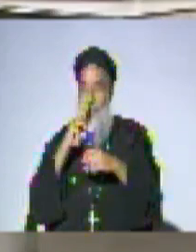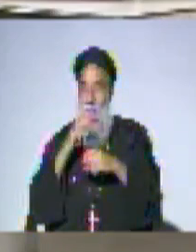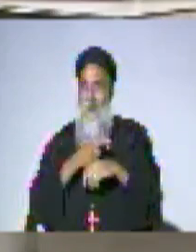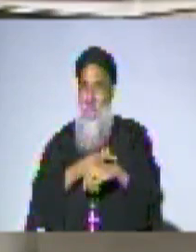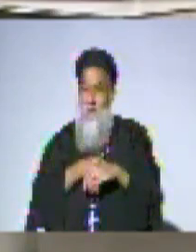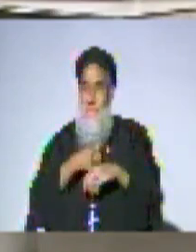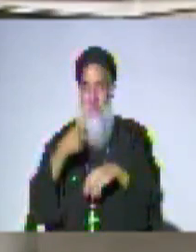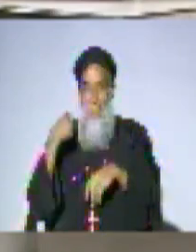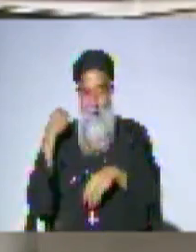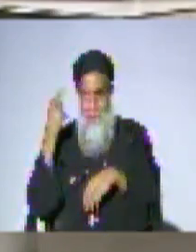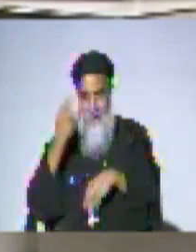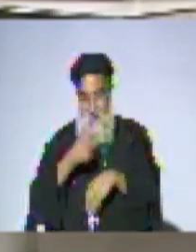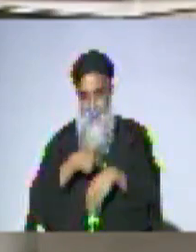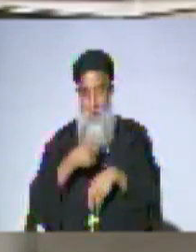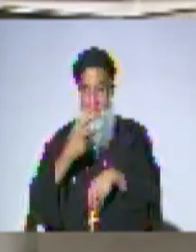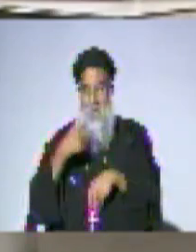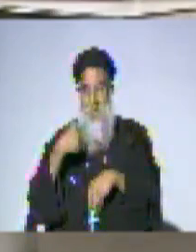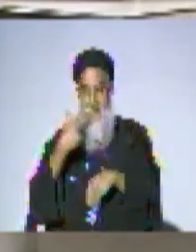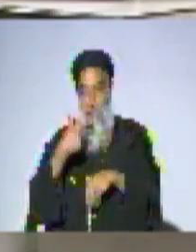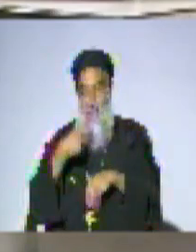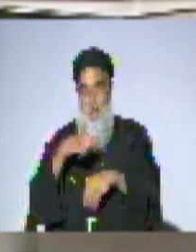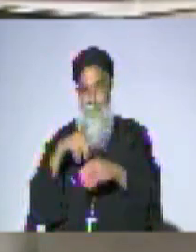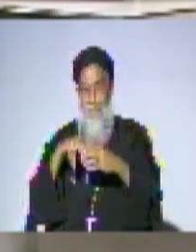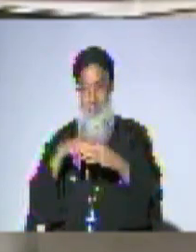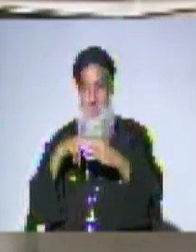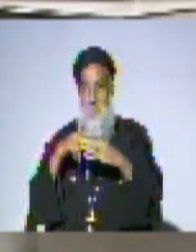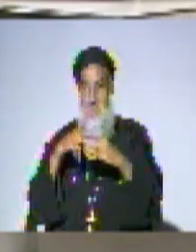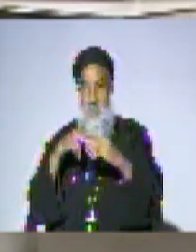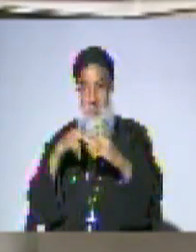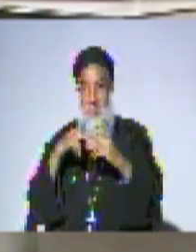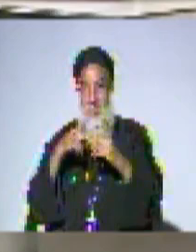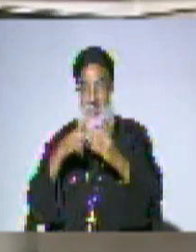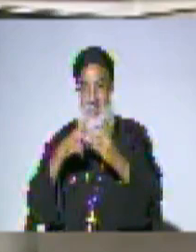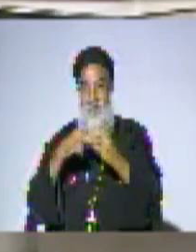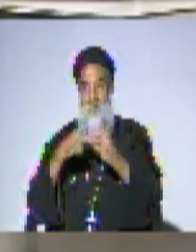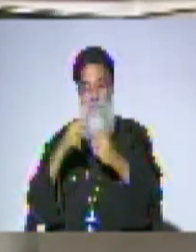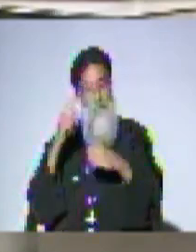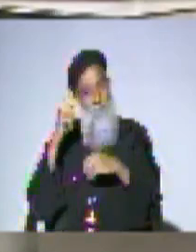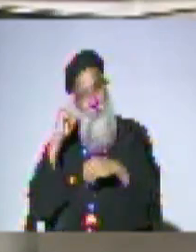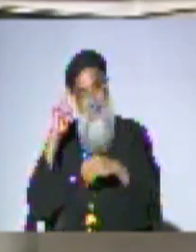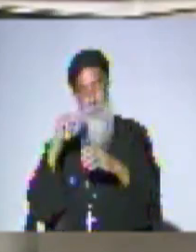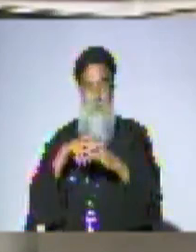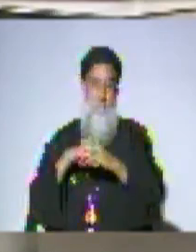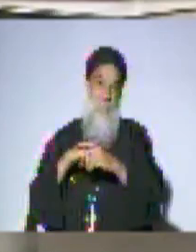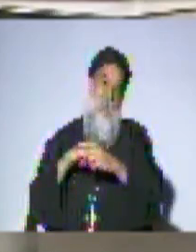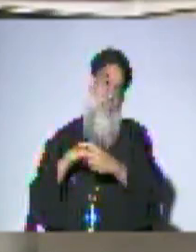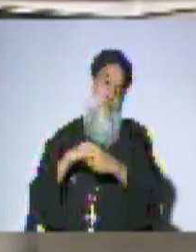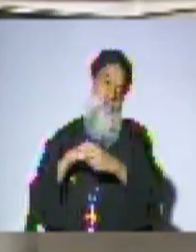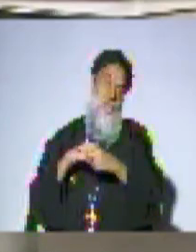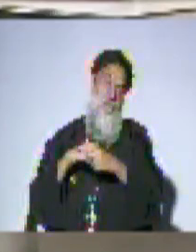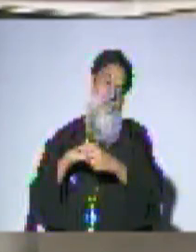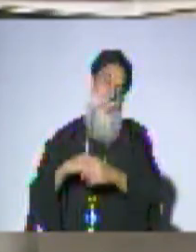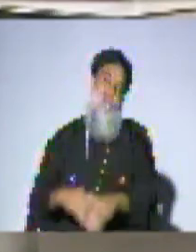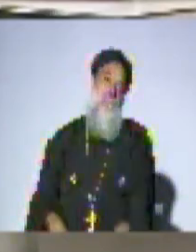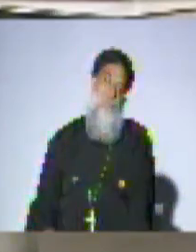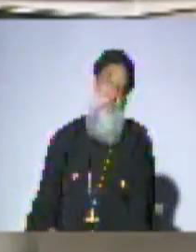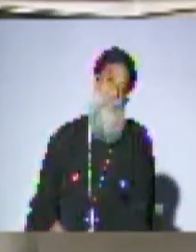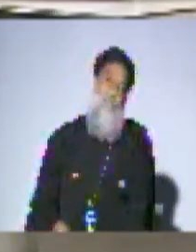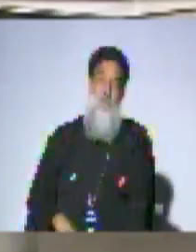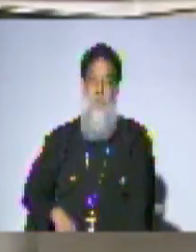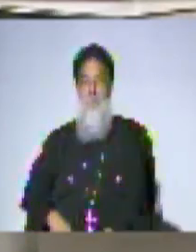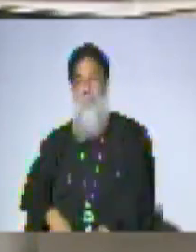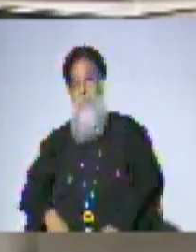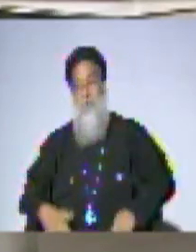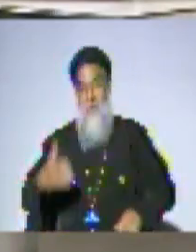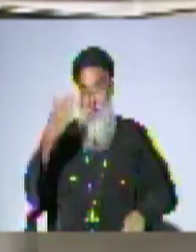يعني احنا بنخالف كده ولا في صح كده؟ احنا طبعا مش عارفين يعني. هو نوع من نوع من